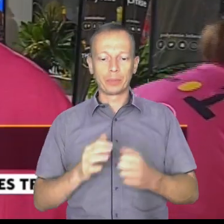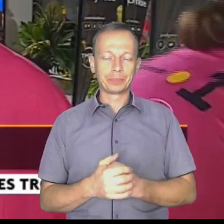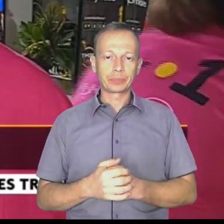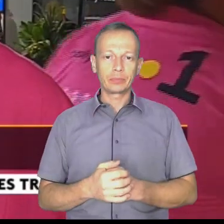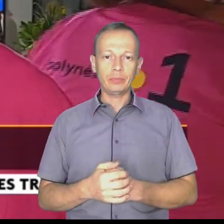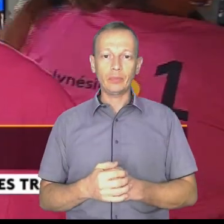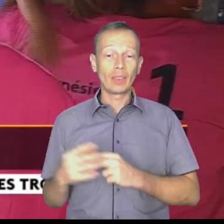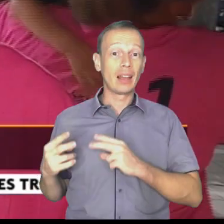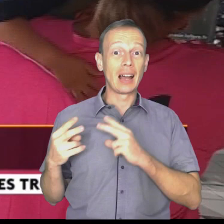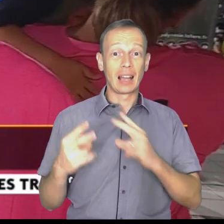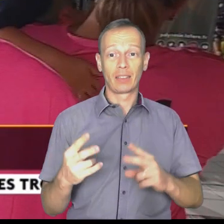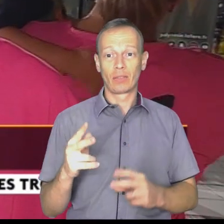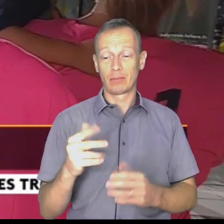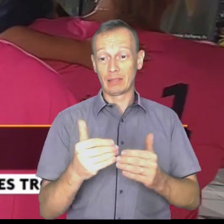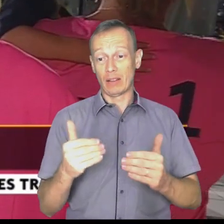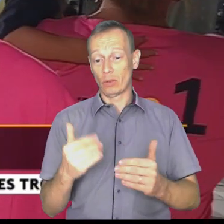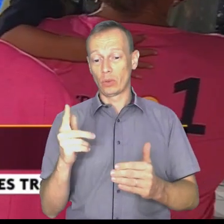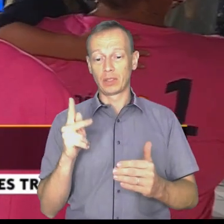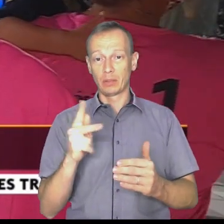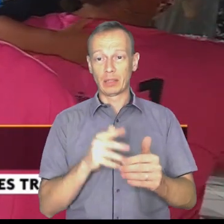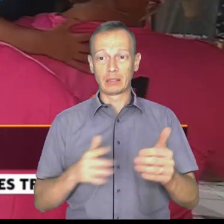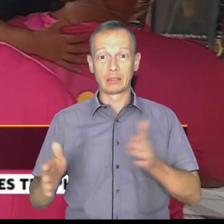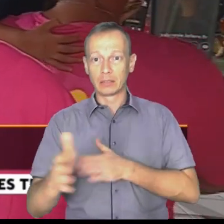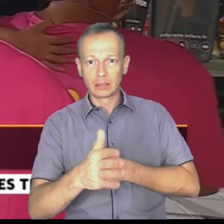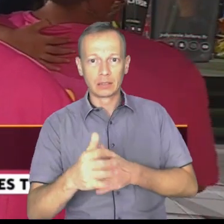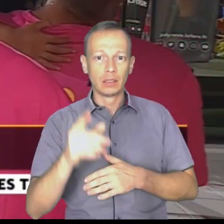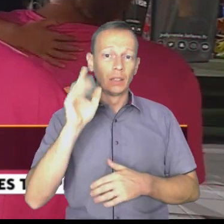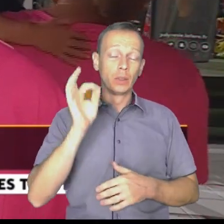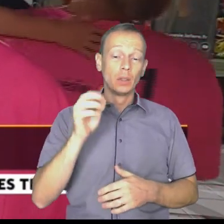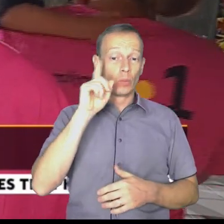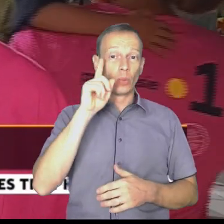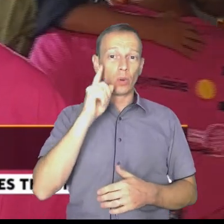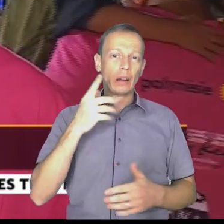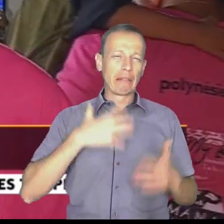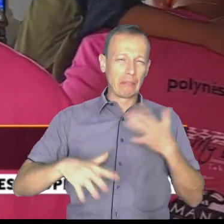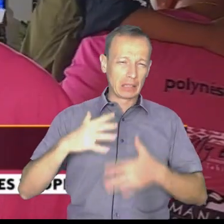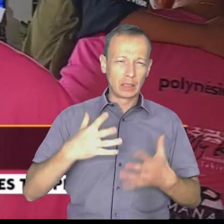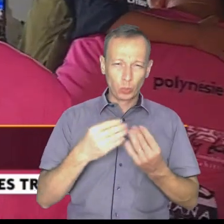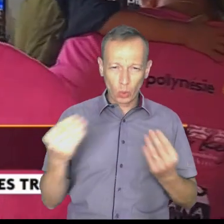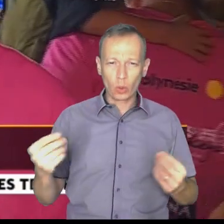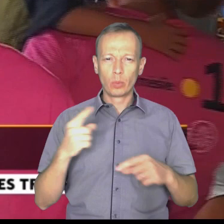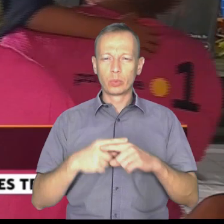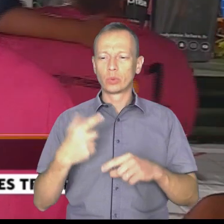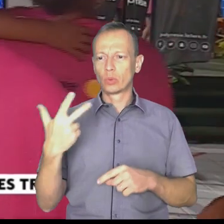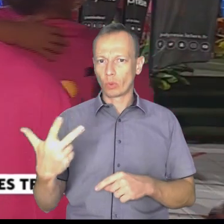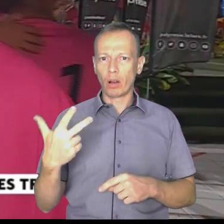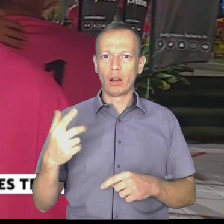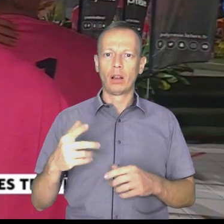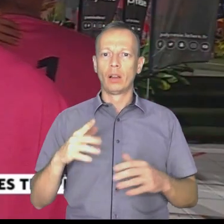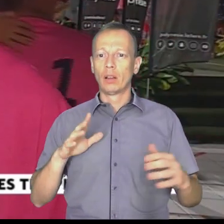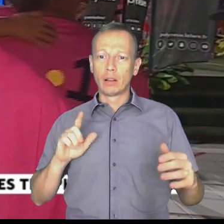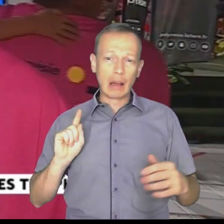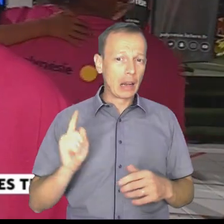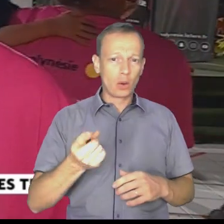de l'arrivée, on s'est fait dépasser. Il y a eu beaucoup de fatigue. Il y a 3 qui sont revenus, qui ont fait l'aller